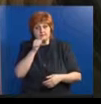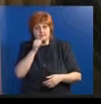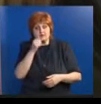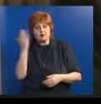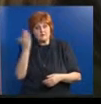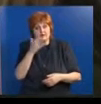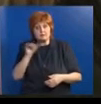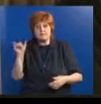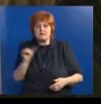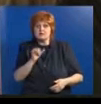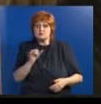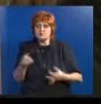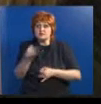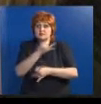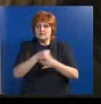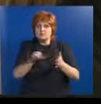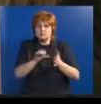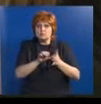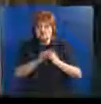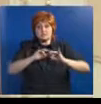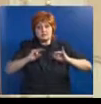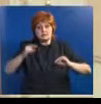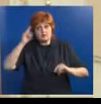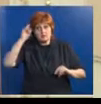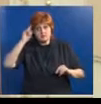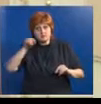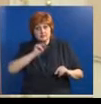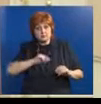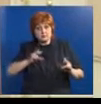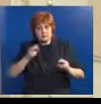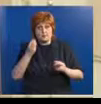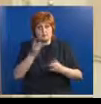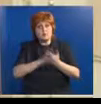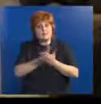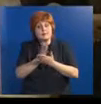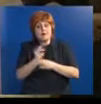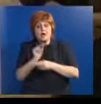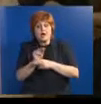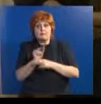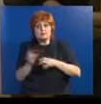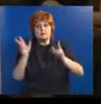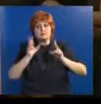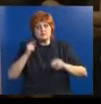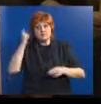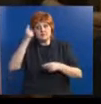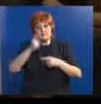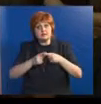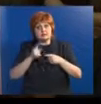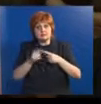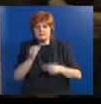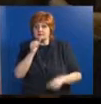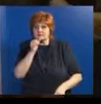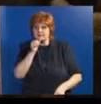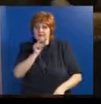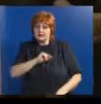фильмов, экскурсий и бесед. Участники круглого стола убеждены, действовать необходимо по 3 направлениям. Обучать молодых педагогов психологической диагностике,